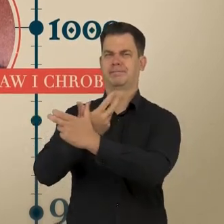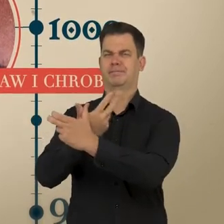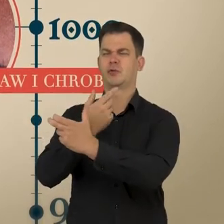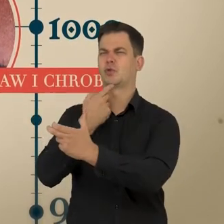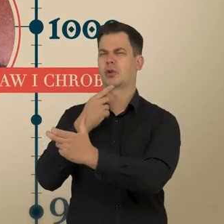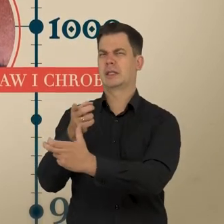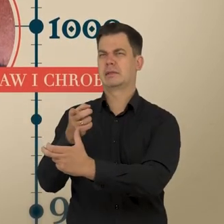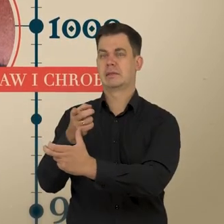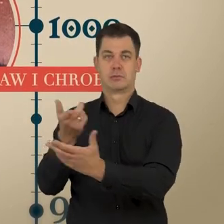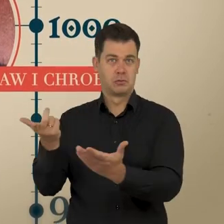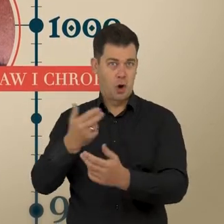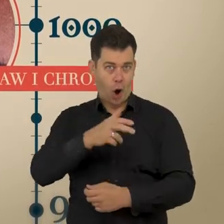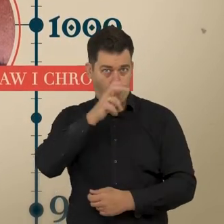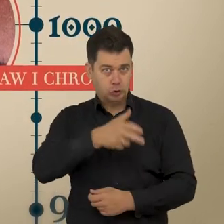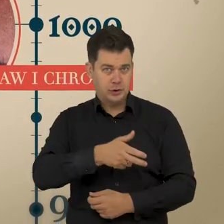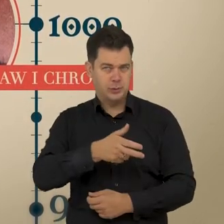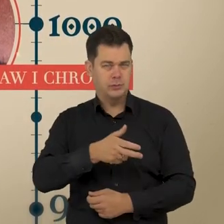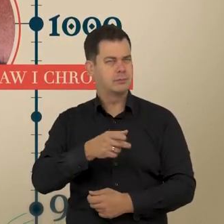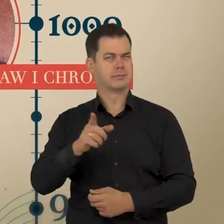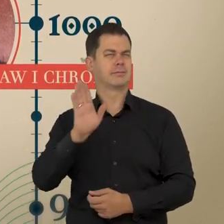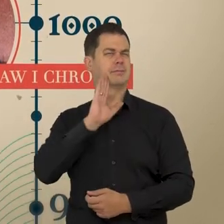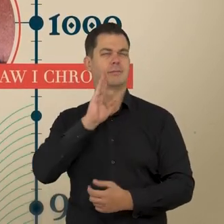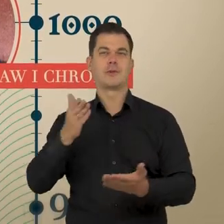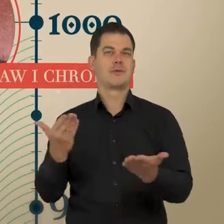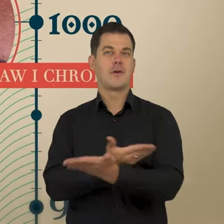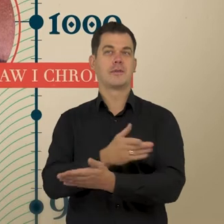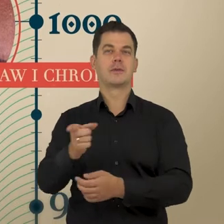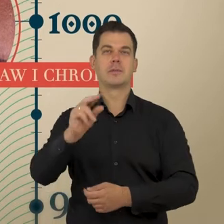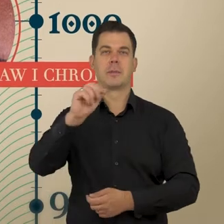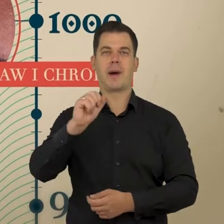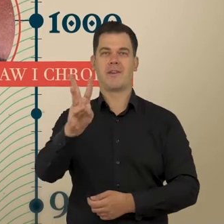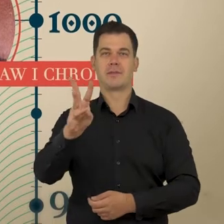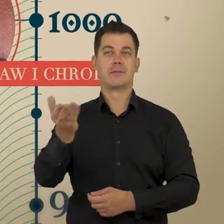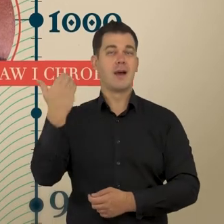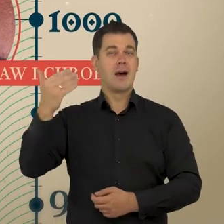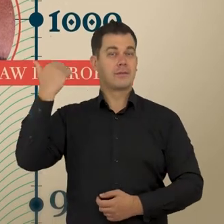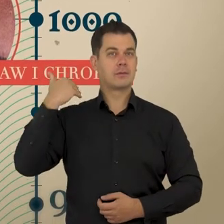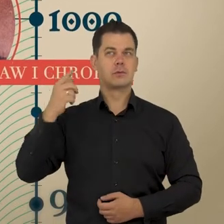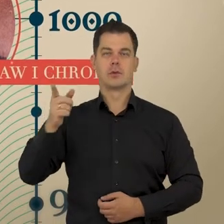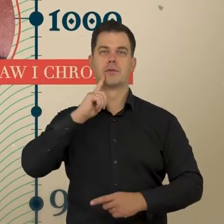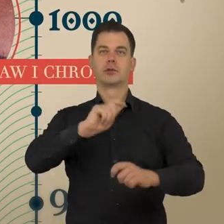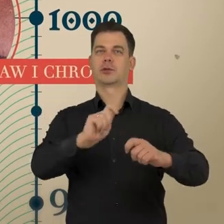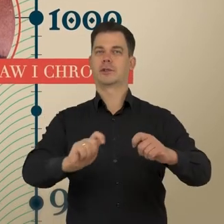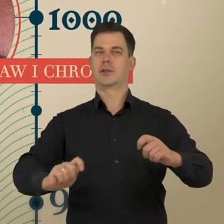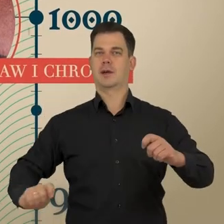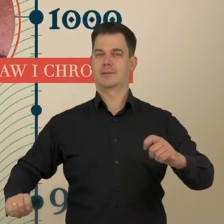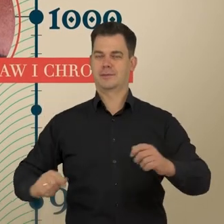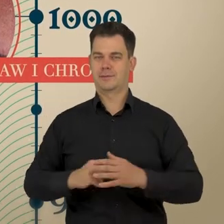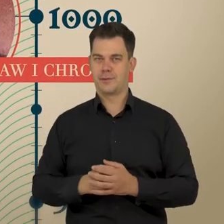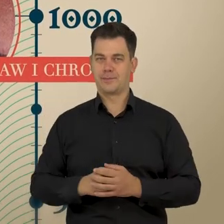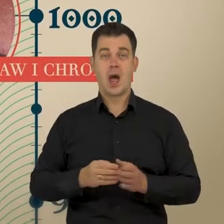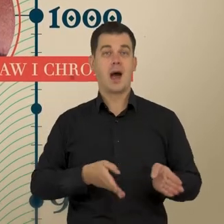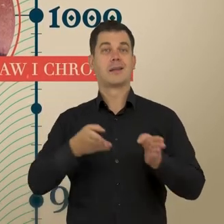na tej monecie. Kiedyś uważano, że jest to orzeł, jednak według najnowszych badań ten ptak to paw, w dawnych wiekach symbol